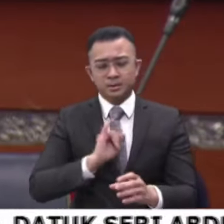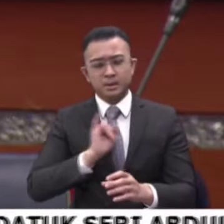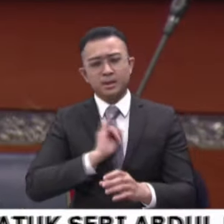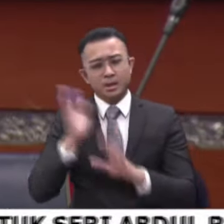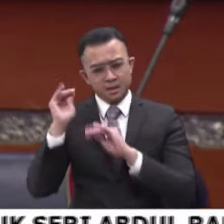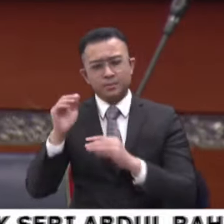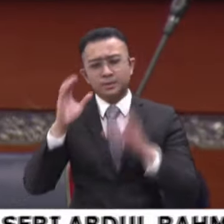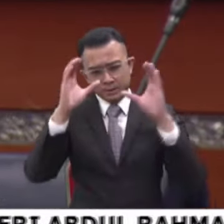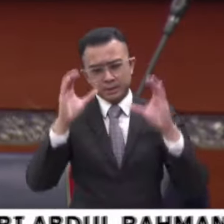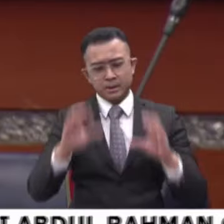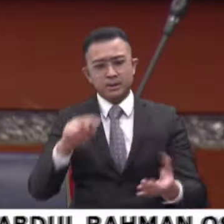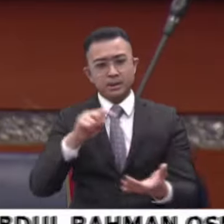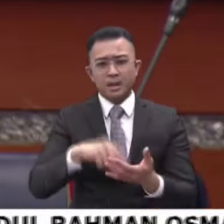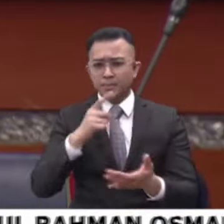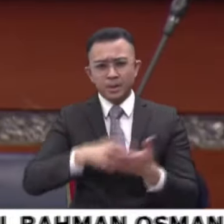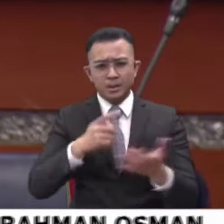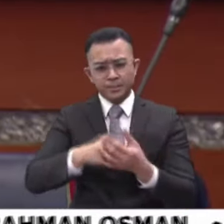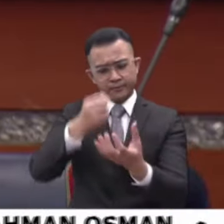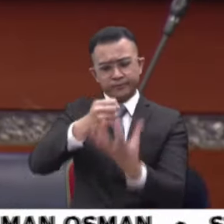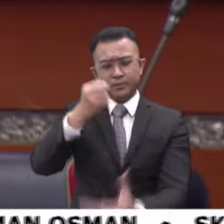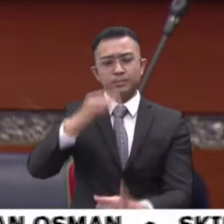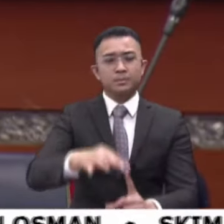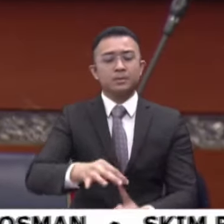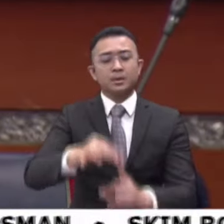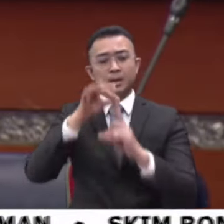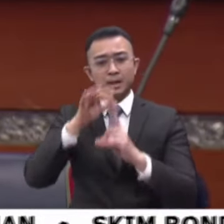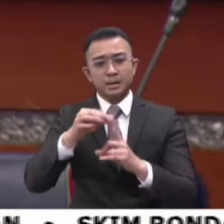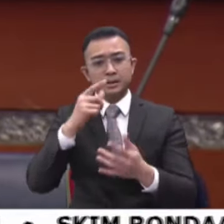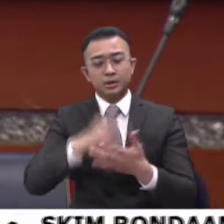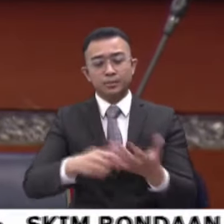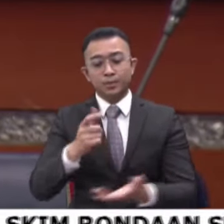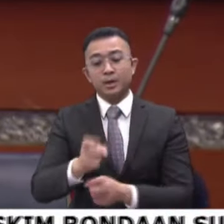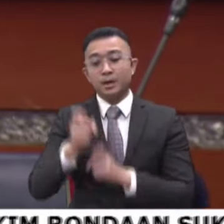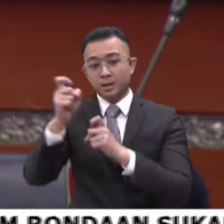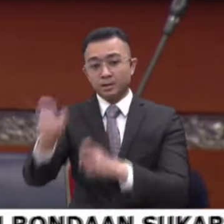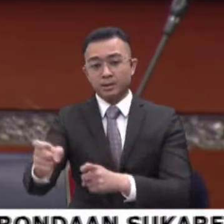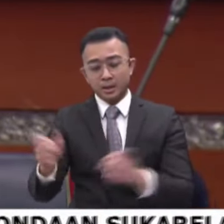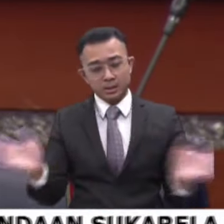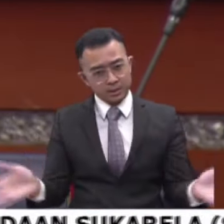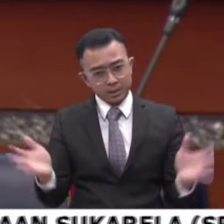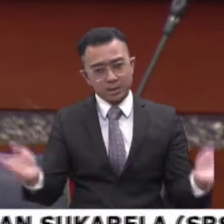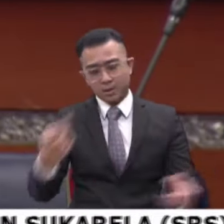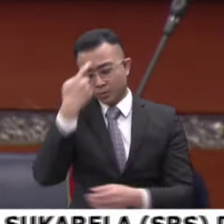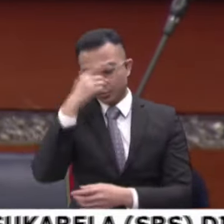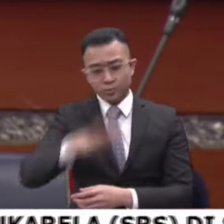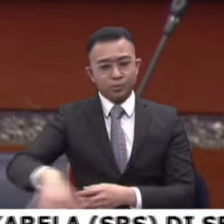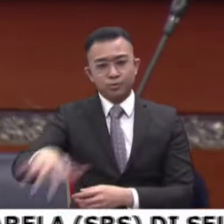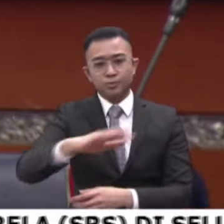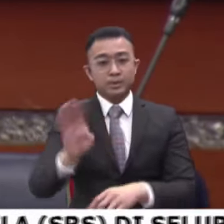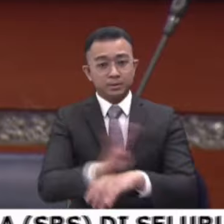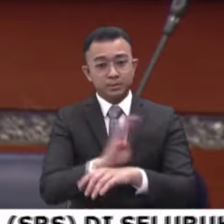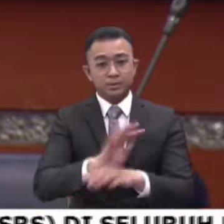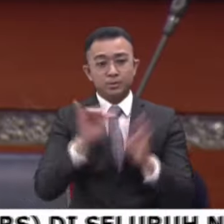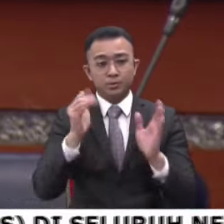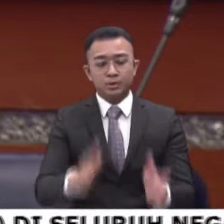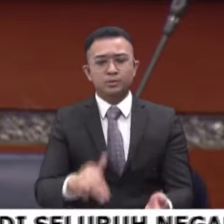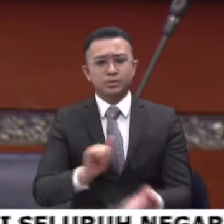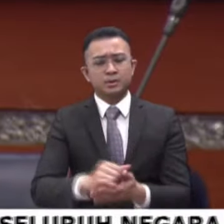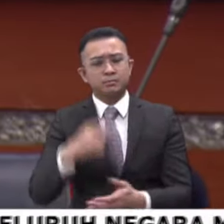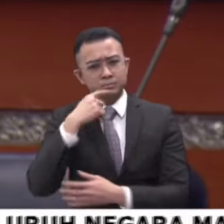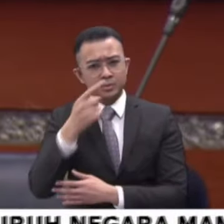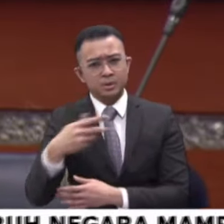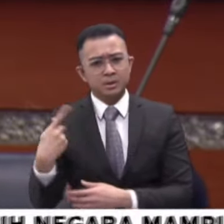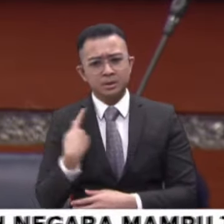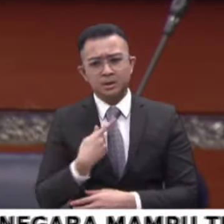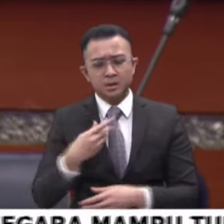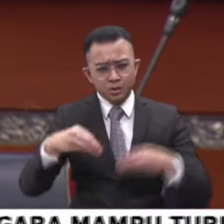dia. Ada tak apa-apa dana khas ataupun award ya galakan untuk mereka. Sebab kalau tidak nanti mereka kata